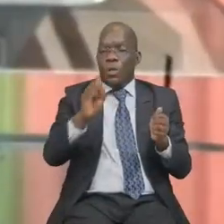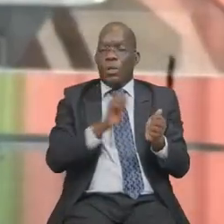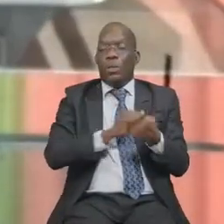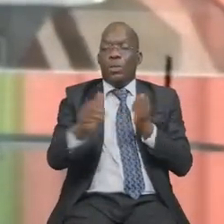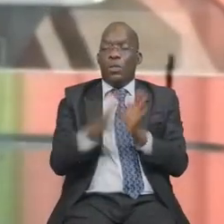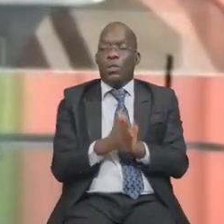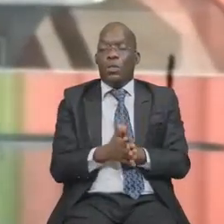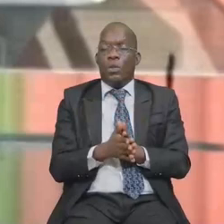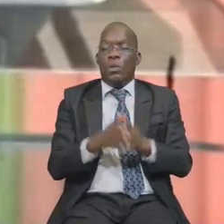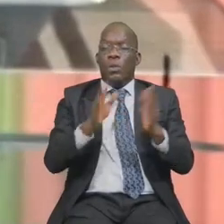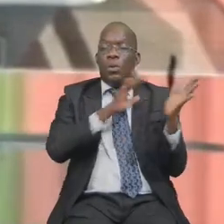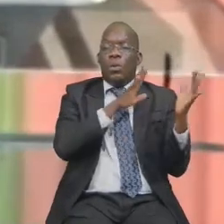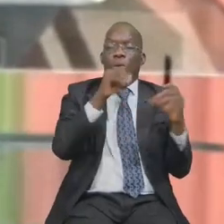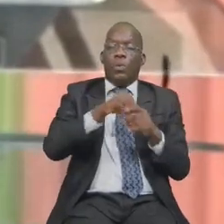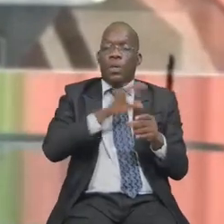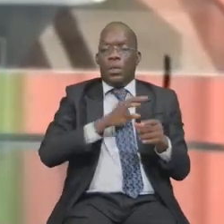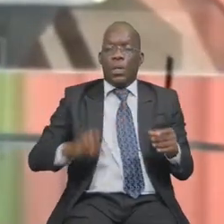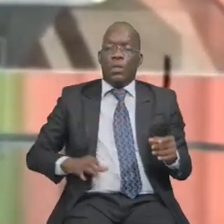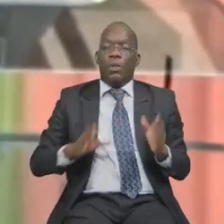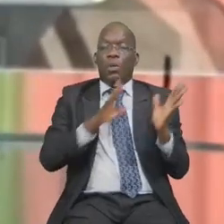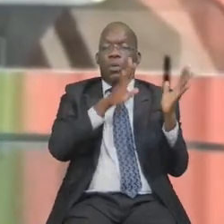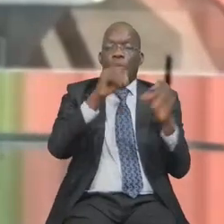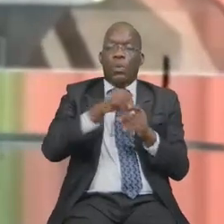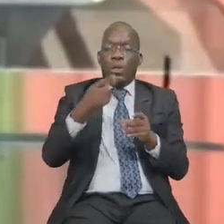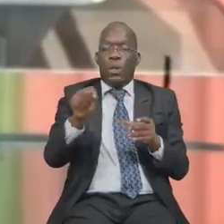L'espérance en Christ. L'espérance dans le Seigneur.